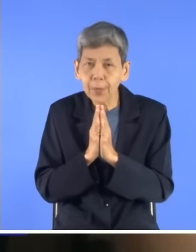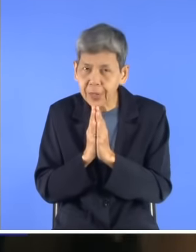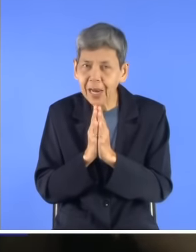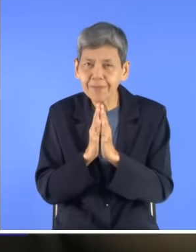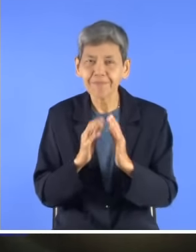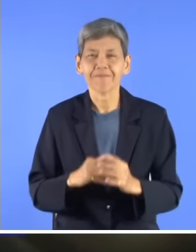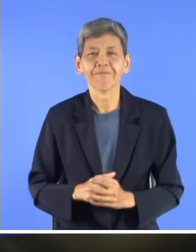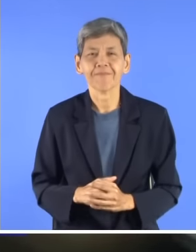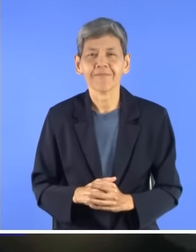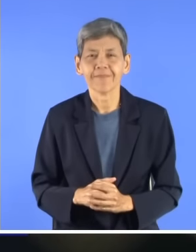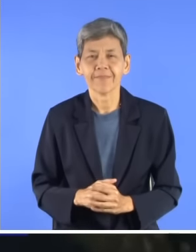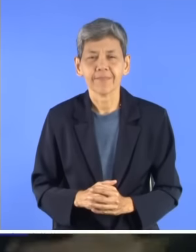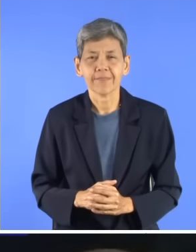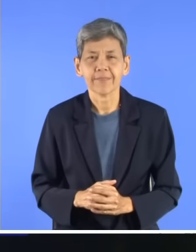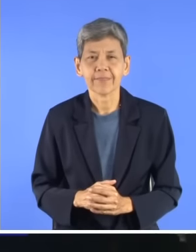วัสดีครับ